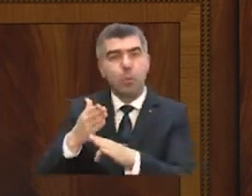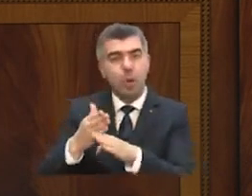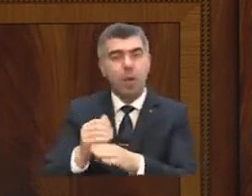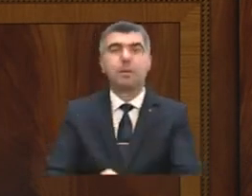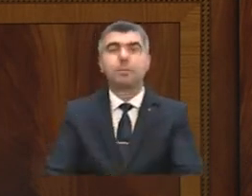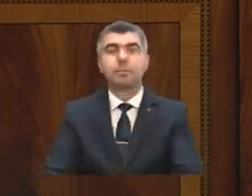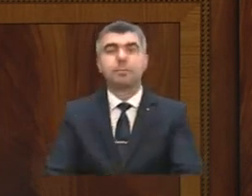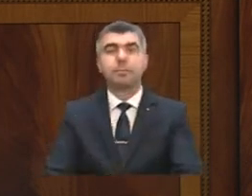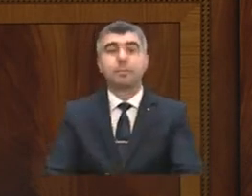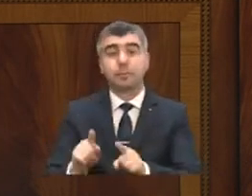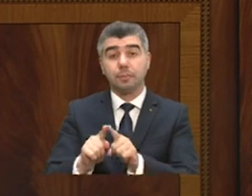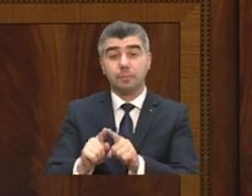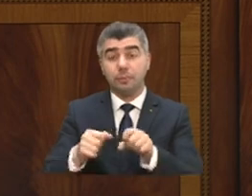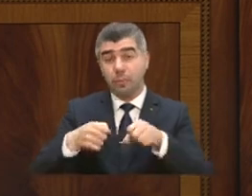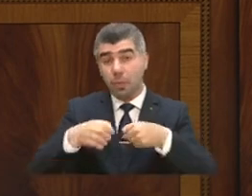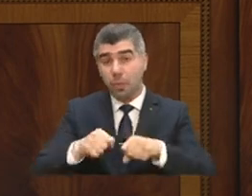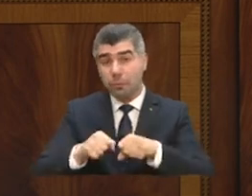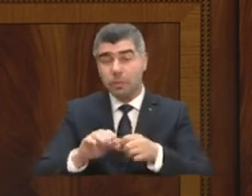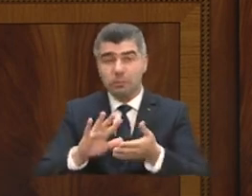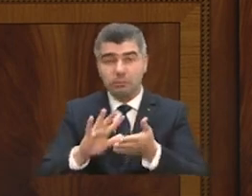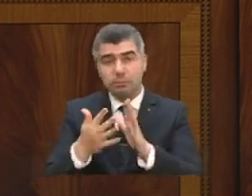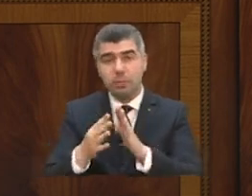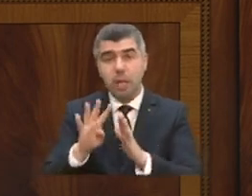بلغت أسعار القمح سقف